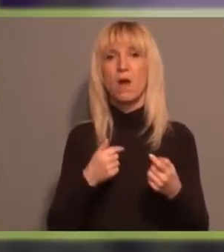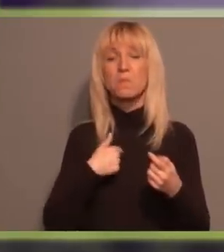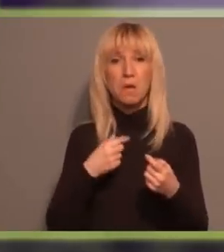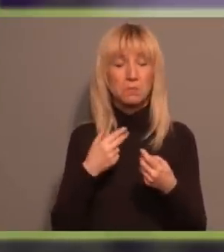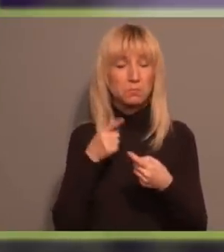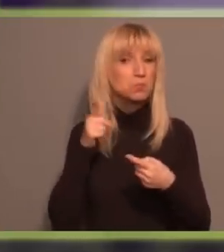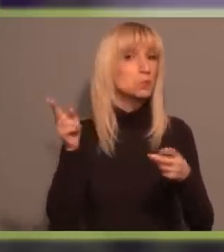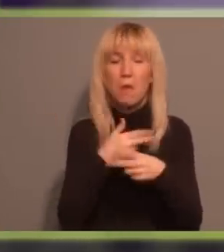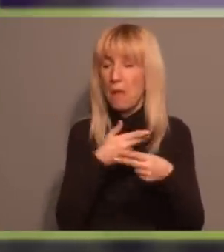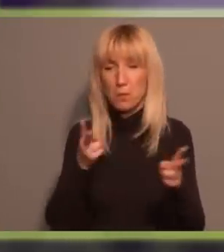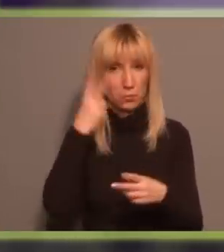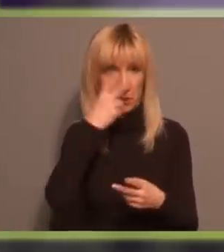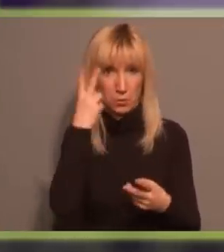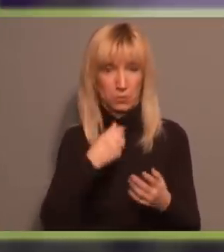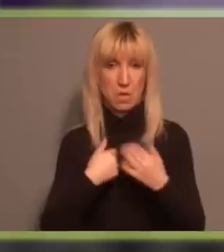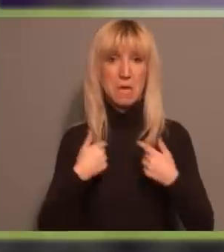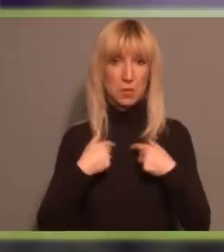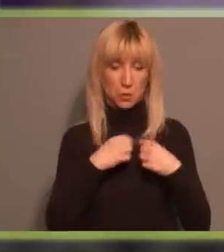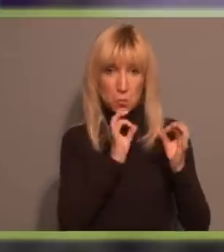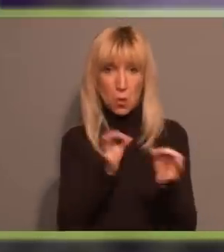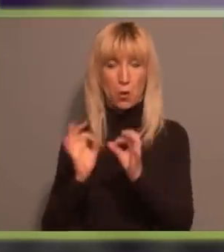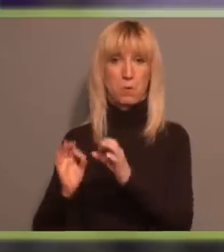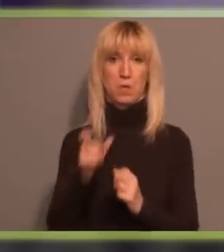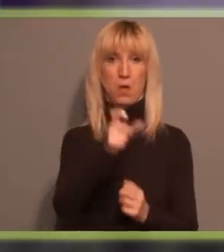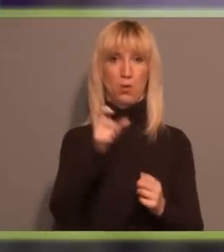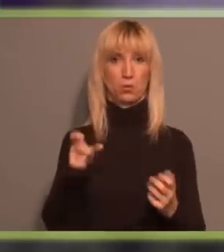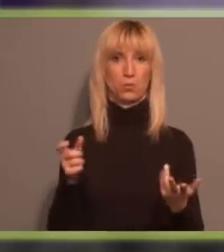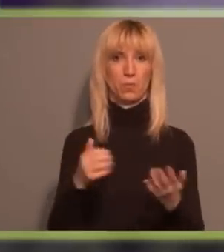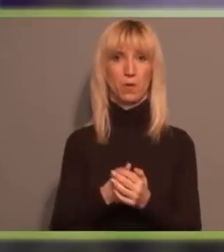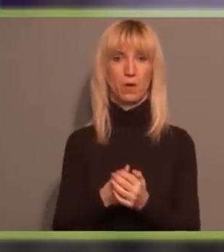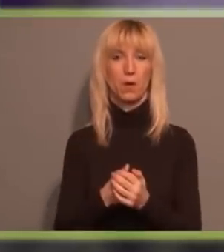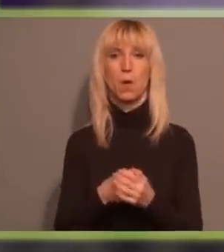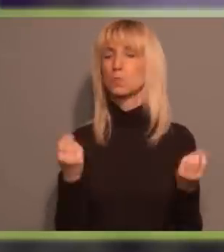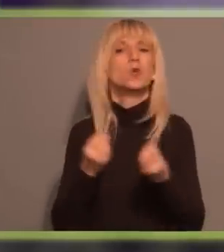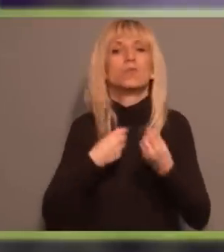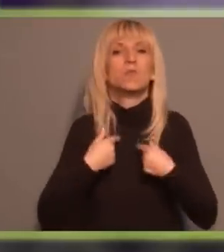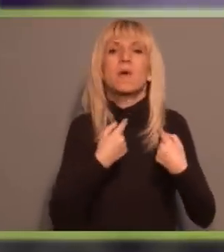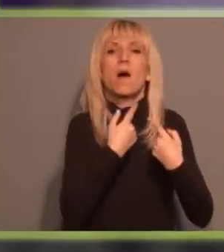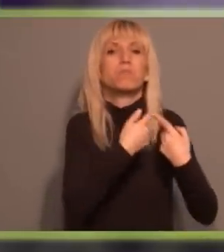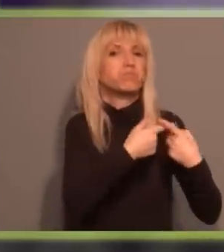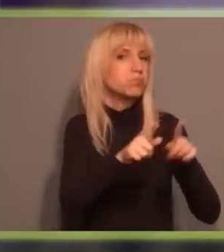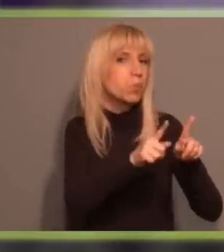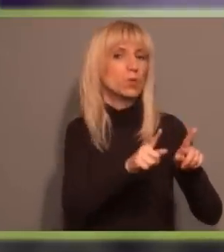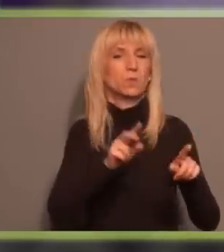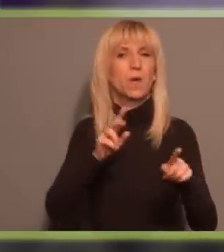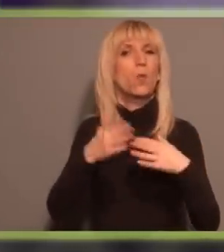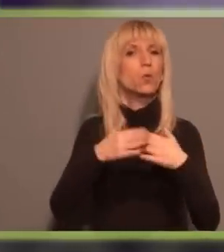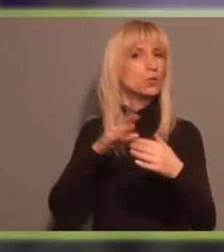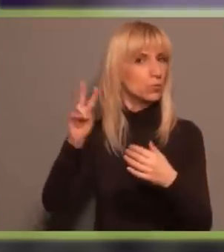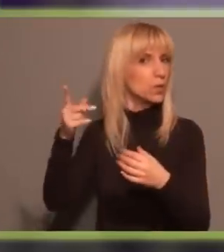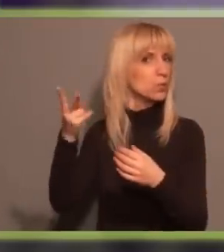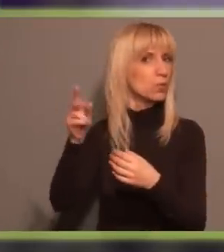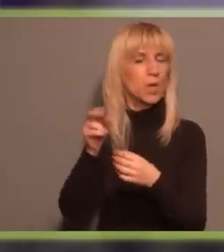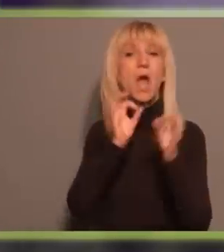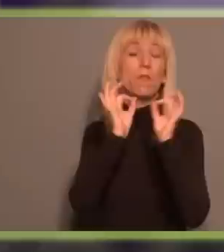ne mogu da razumem. Ja sam normalna osoba, ja nisam, ne razumem šta sam ja drugčija od njih.